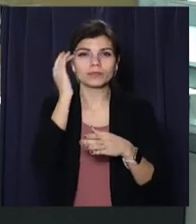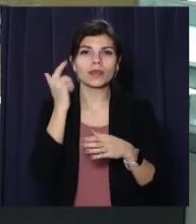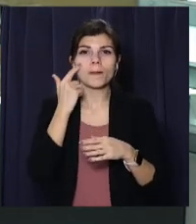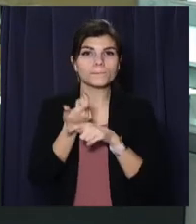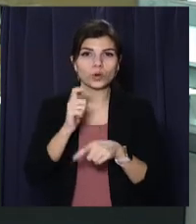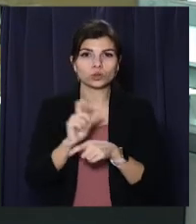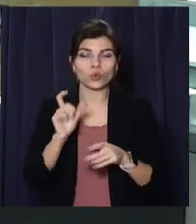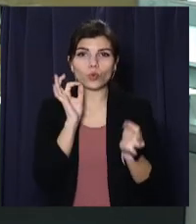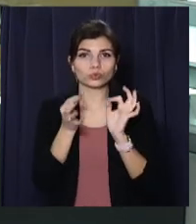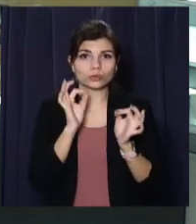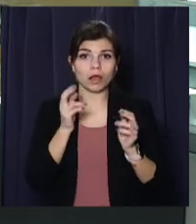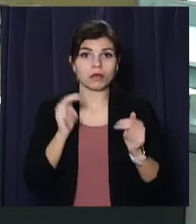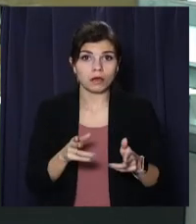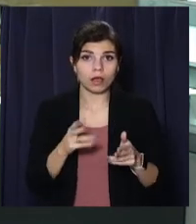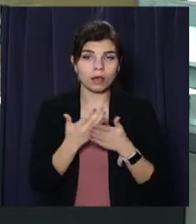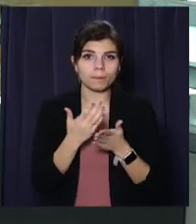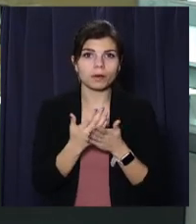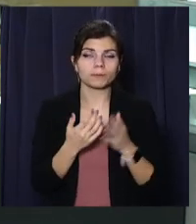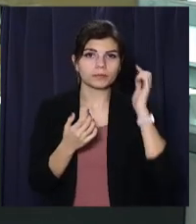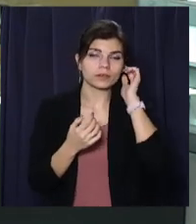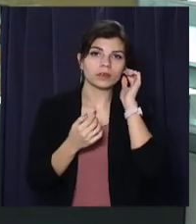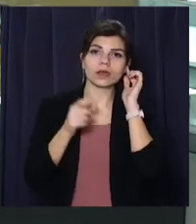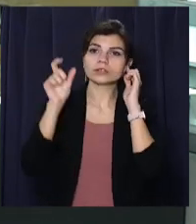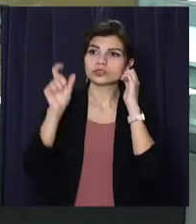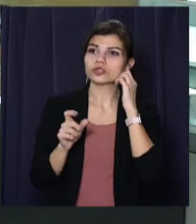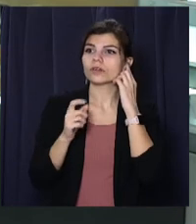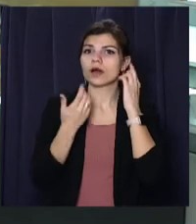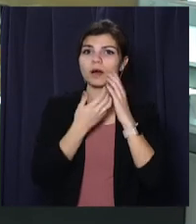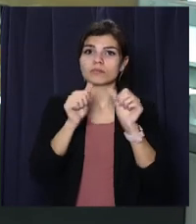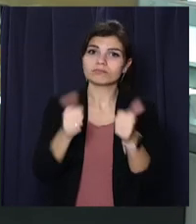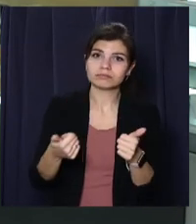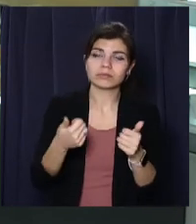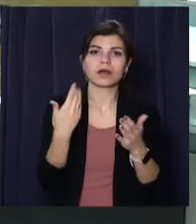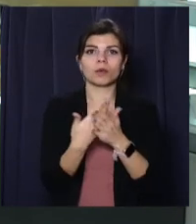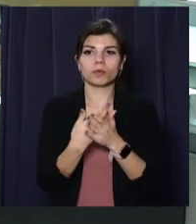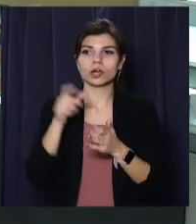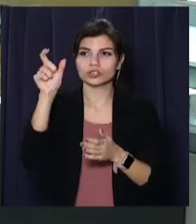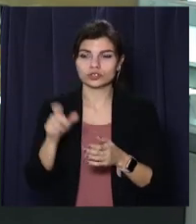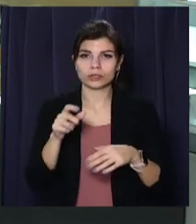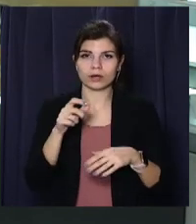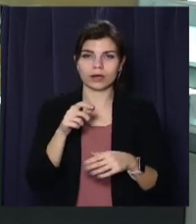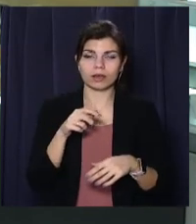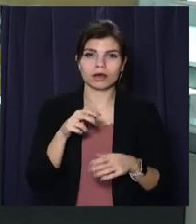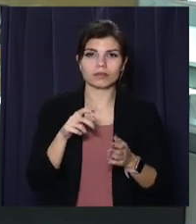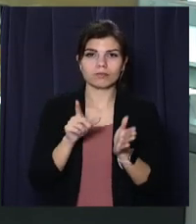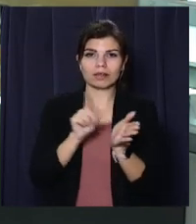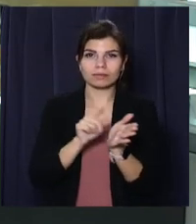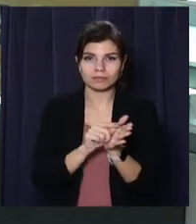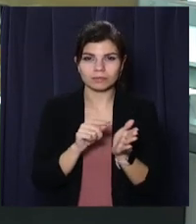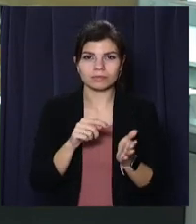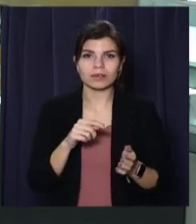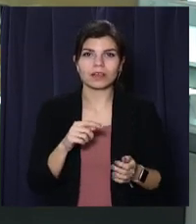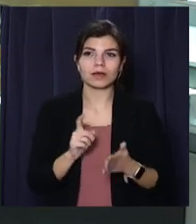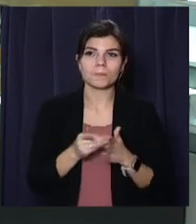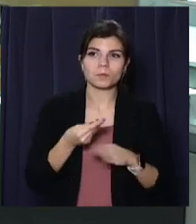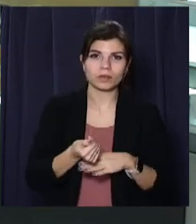люди консультуються, як стягнути аліменти з неплатника, розірвати шлюб, отримати виплати учасникам бойових дій та жертвам домашнього